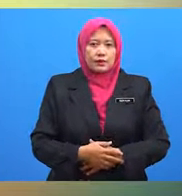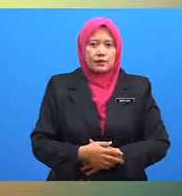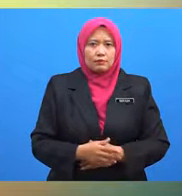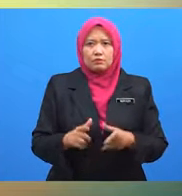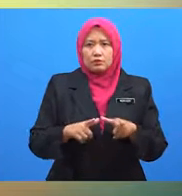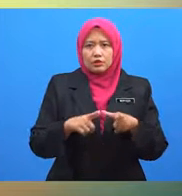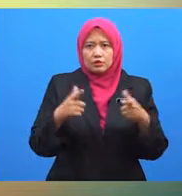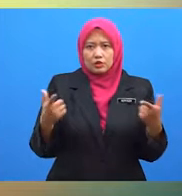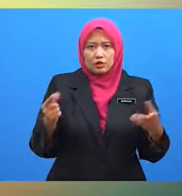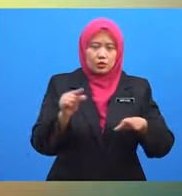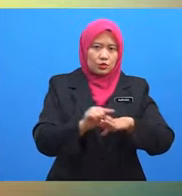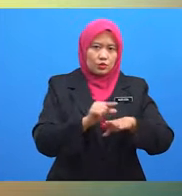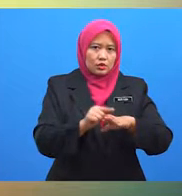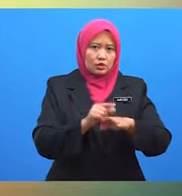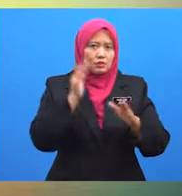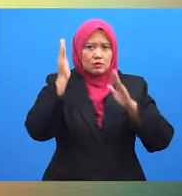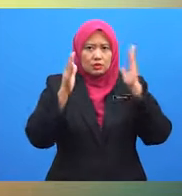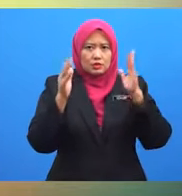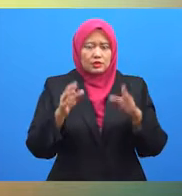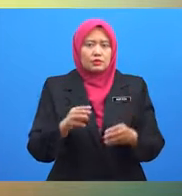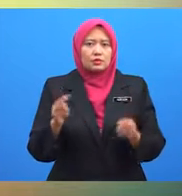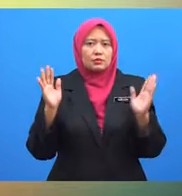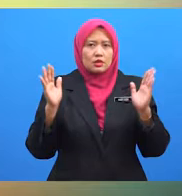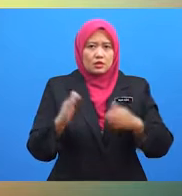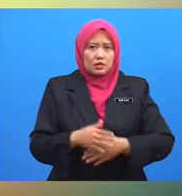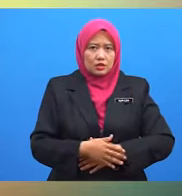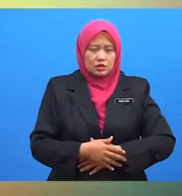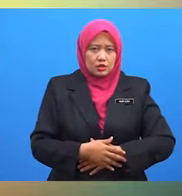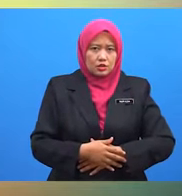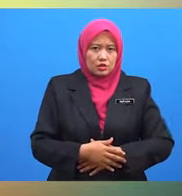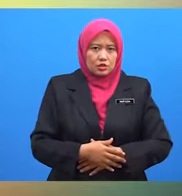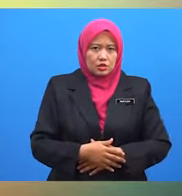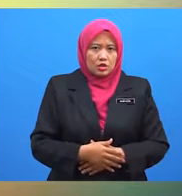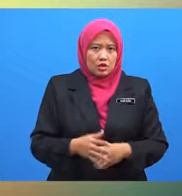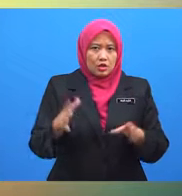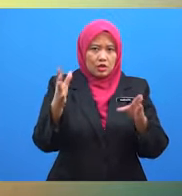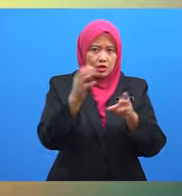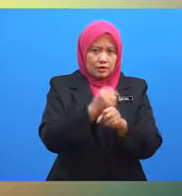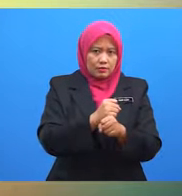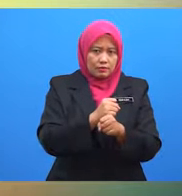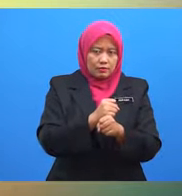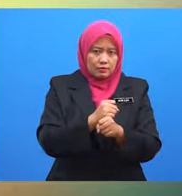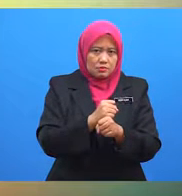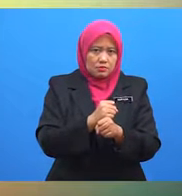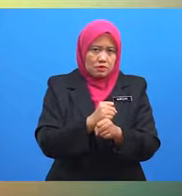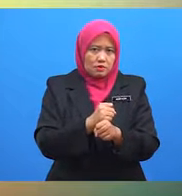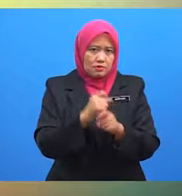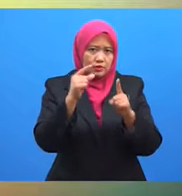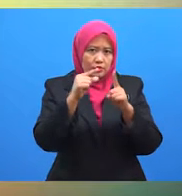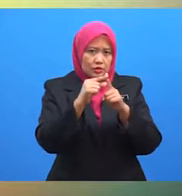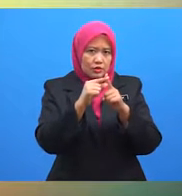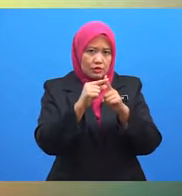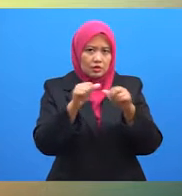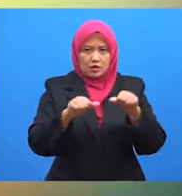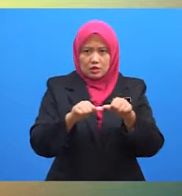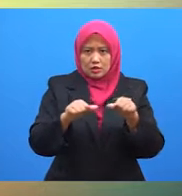Meluaskan penggunaan bahasa Melayu ke tanah jajahannya. Mengambil istilah asing untuk